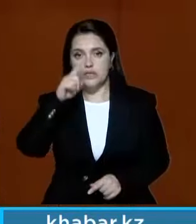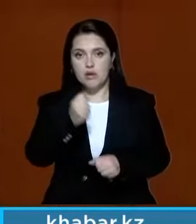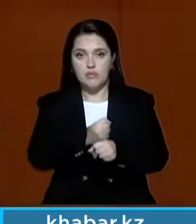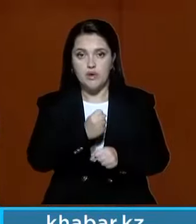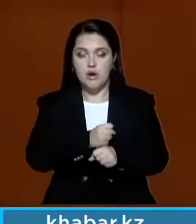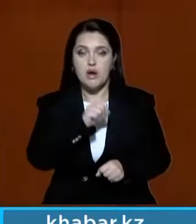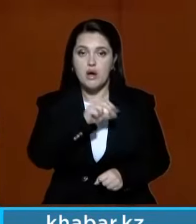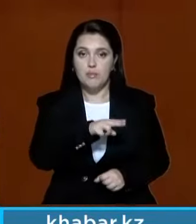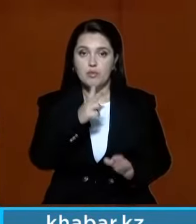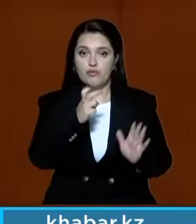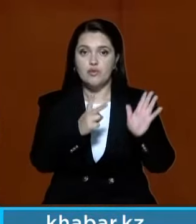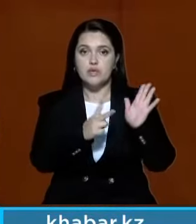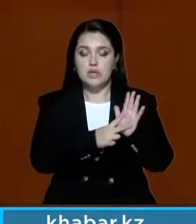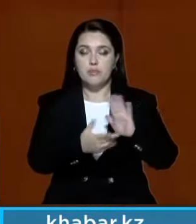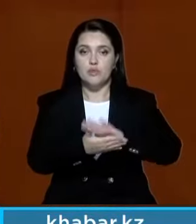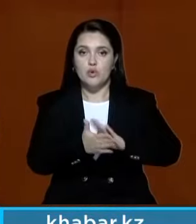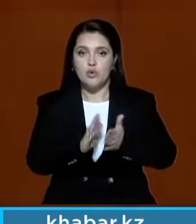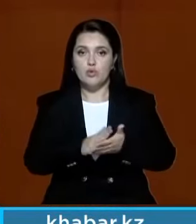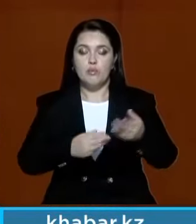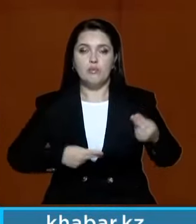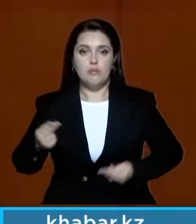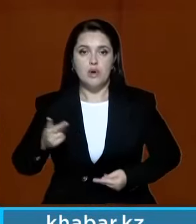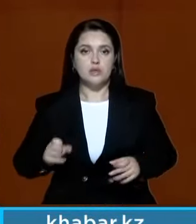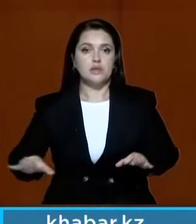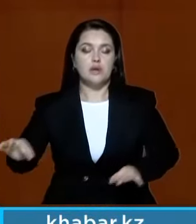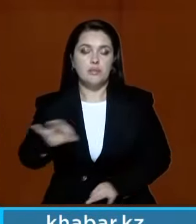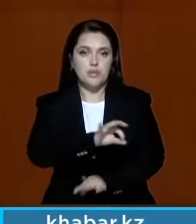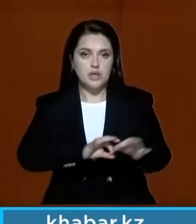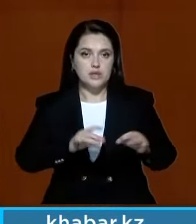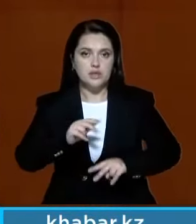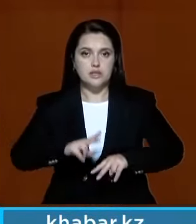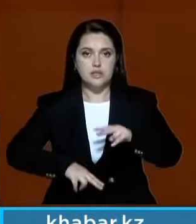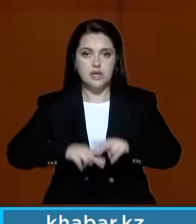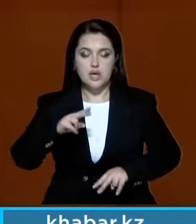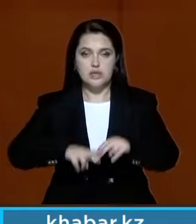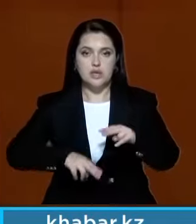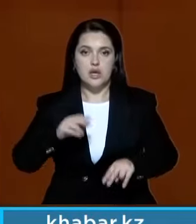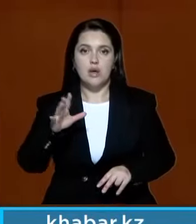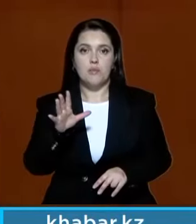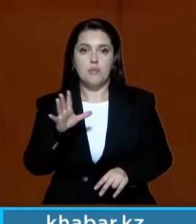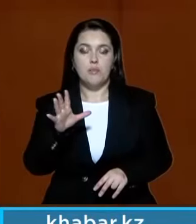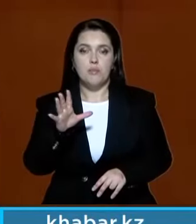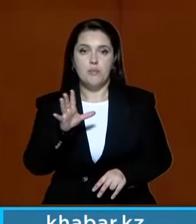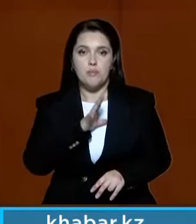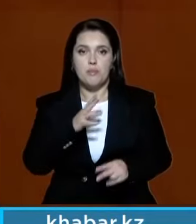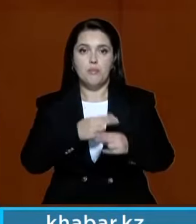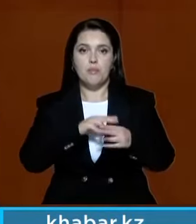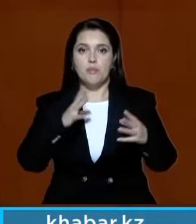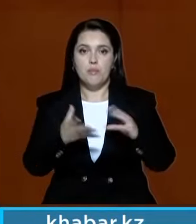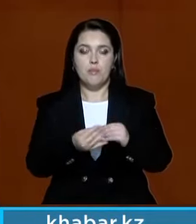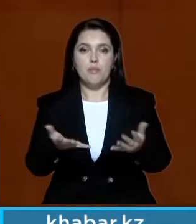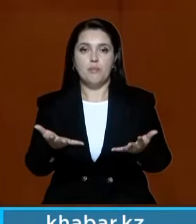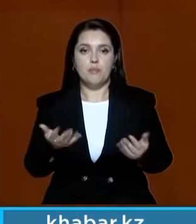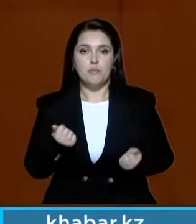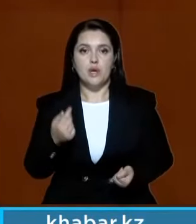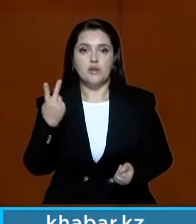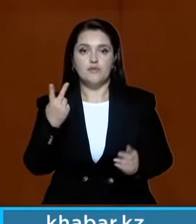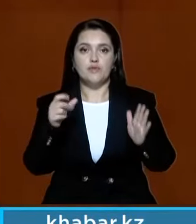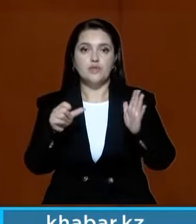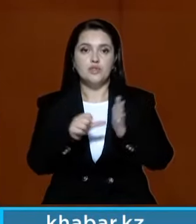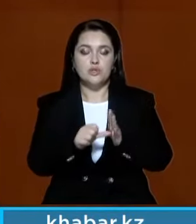из 207 заключенных договоров на проектирование и строительство под ключ положительное заключение получено только по